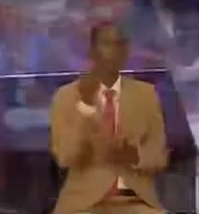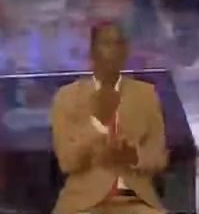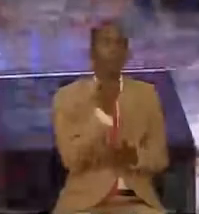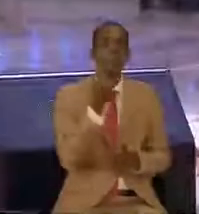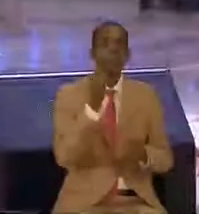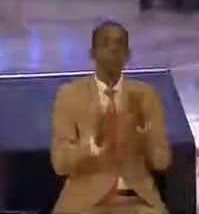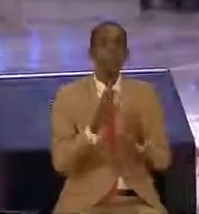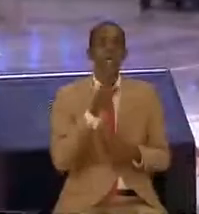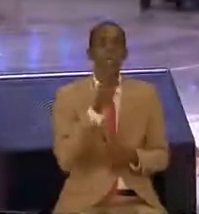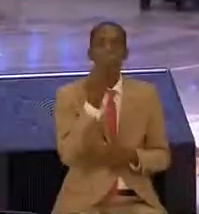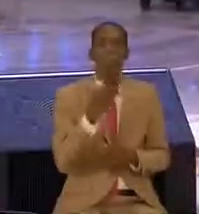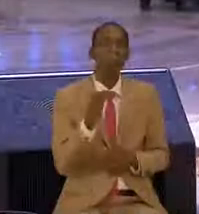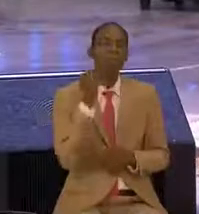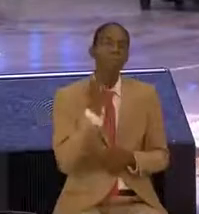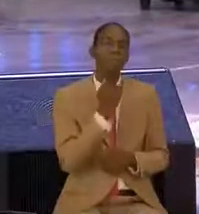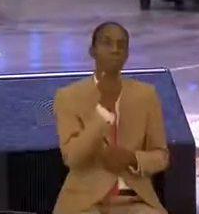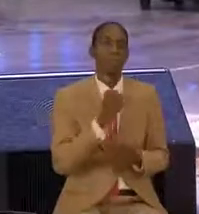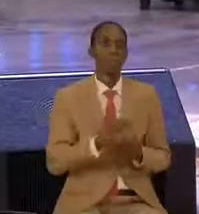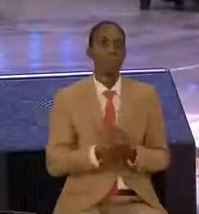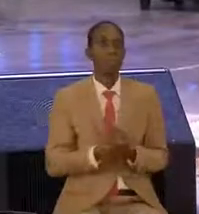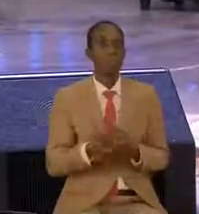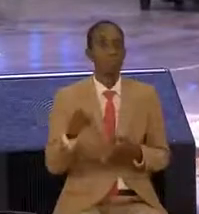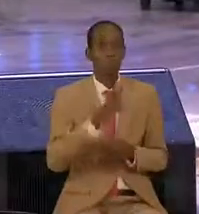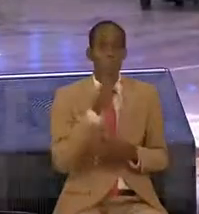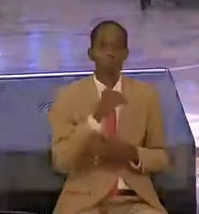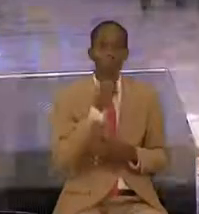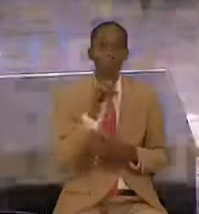qui descendent d'Israël ne sont pas d'Israël.